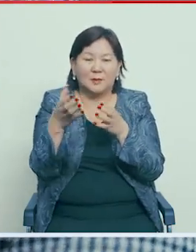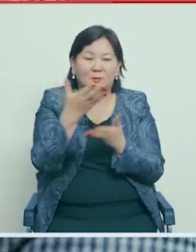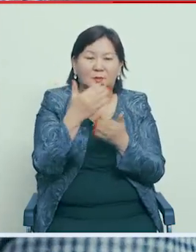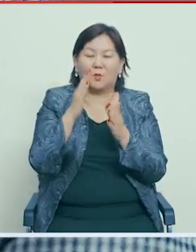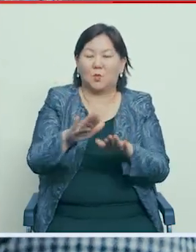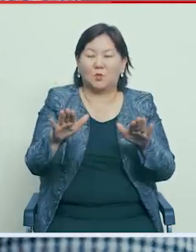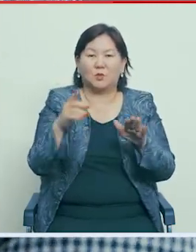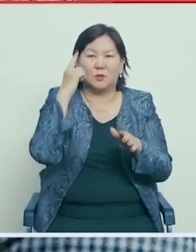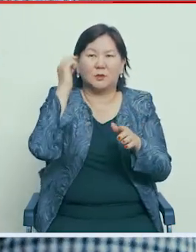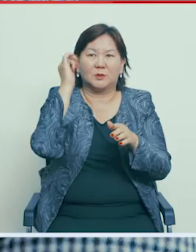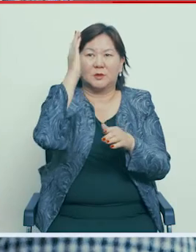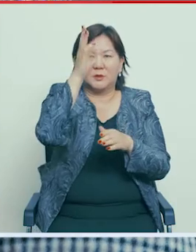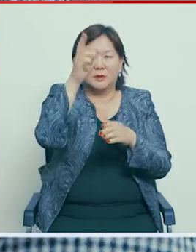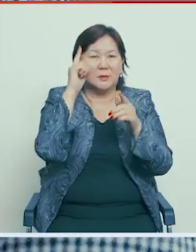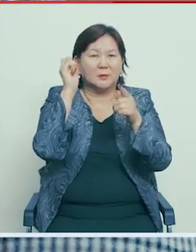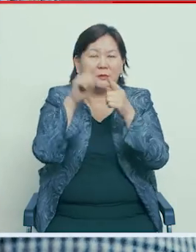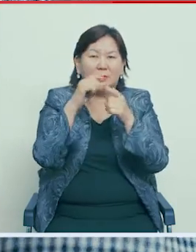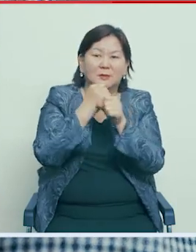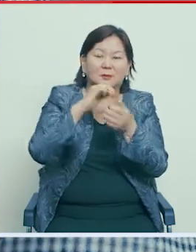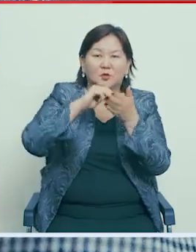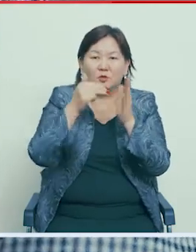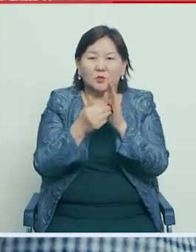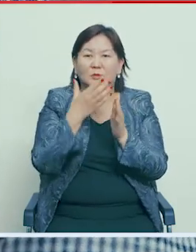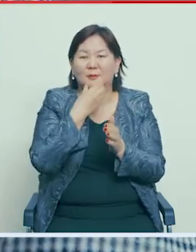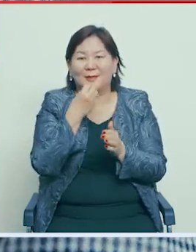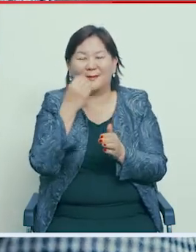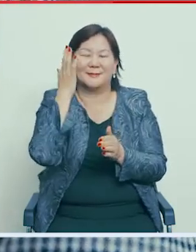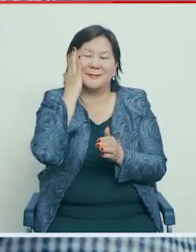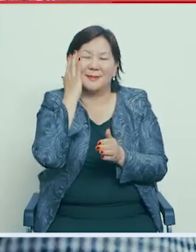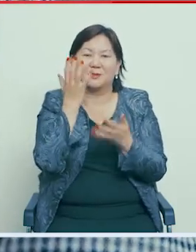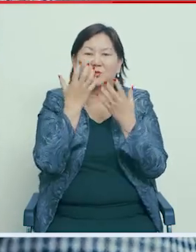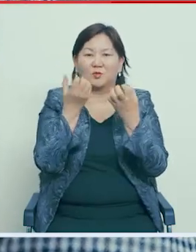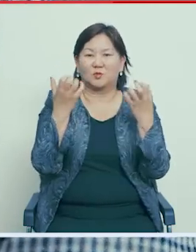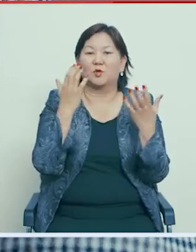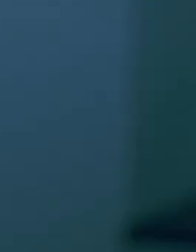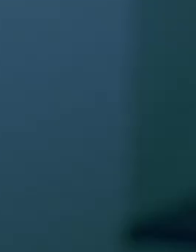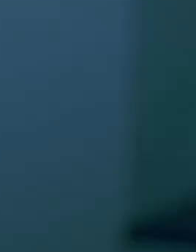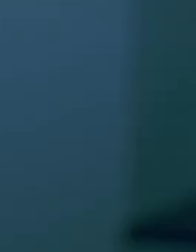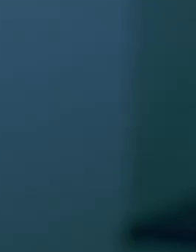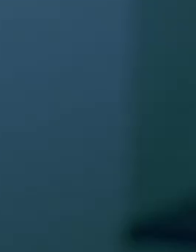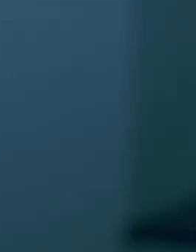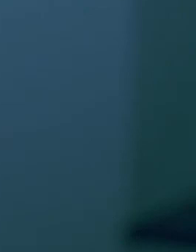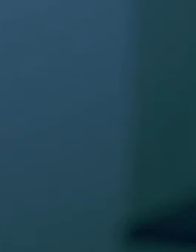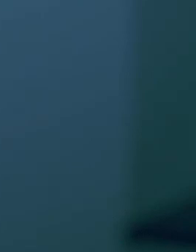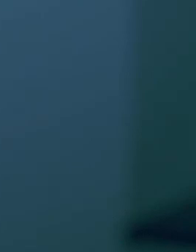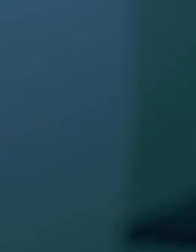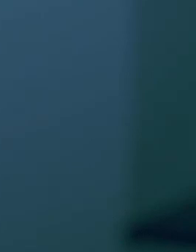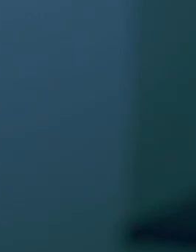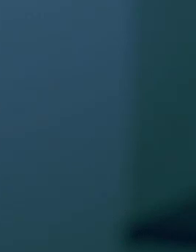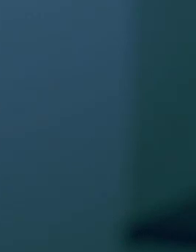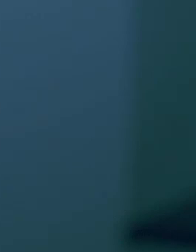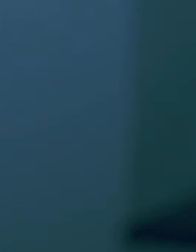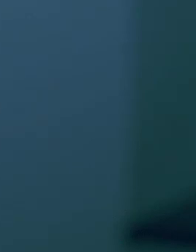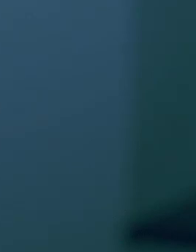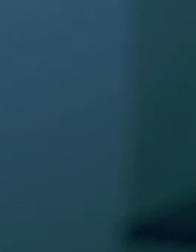хүүхдүүдийнхээ ирээдүйг тодорхойлох гэж зөндөө олон ажлыг төлөвлөд хийж байгаа сайхан санаанууд бол зөндөө байж байгаа. Тэгээд энэ маань болохоор бидний